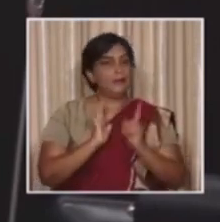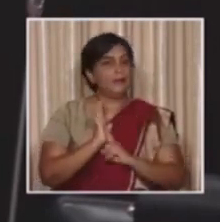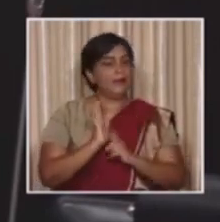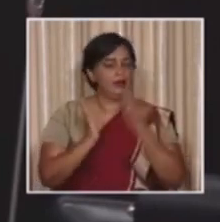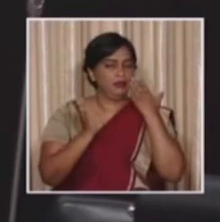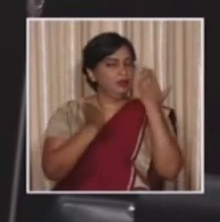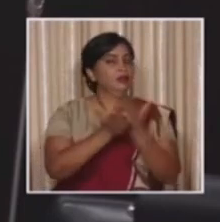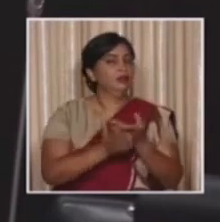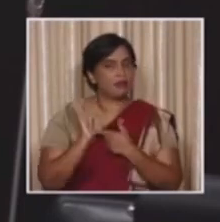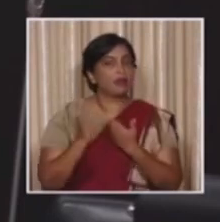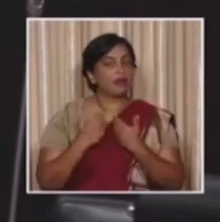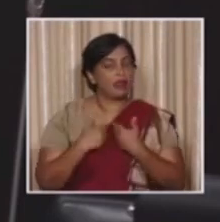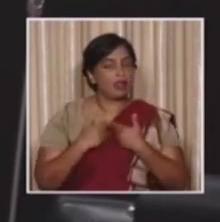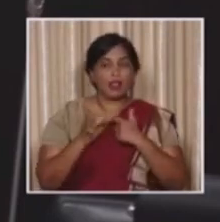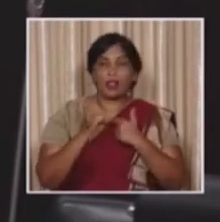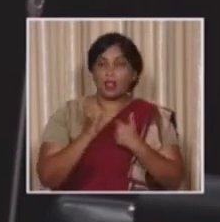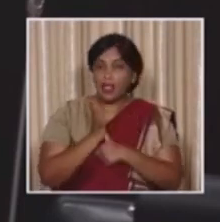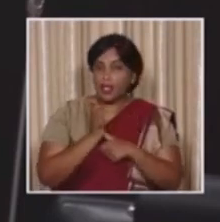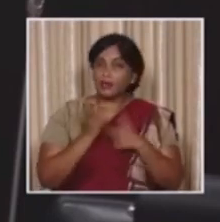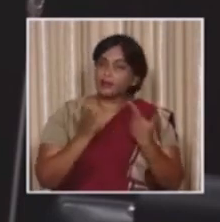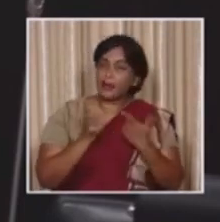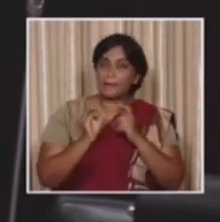அவர் இதனை தெரிவித்துள்ளார்.